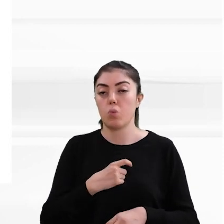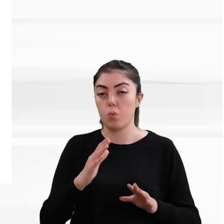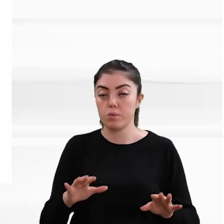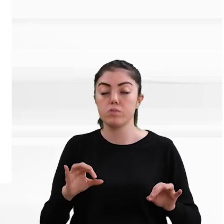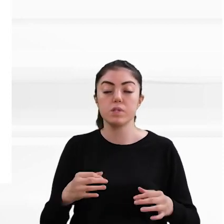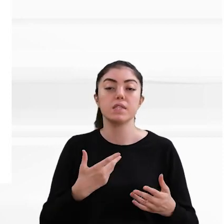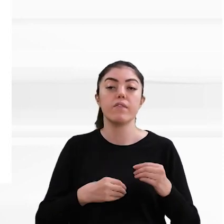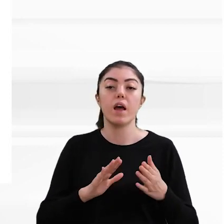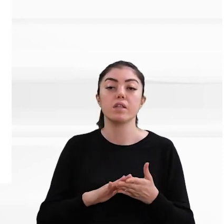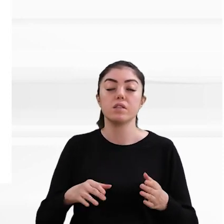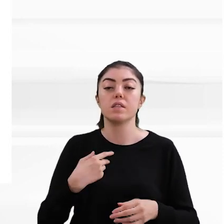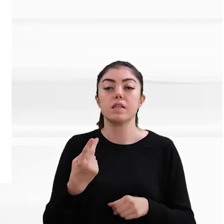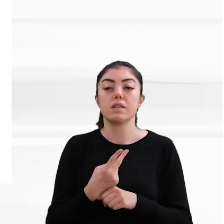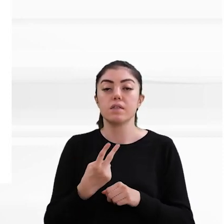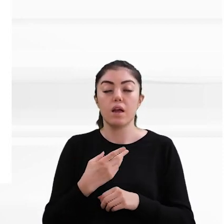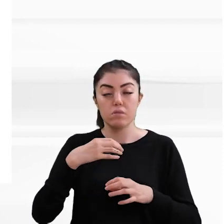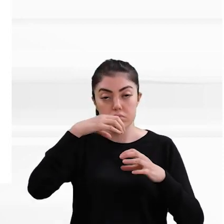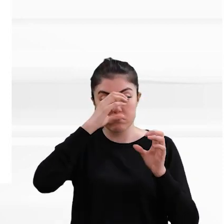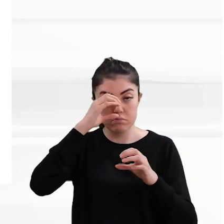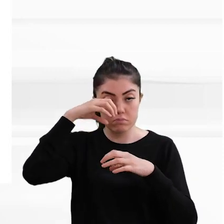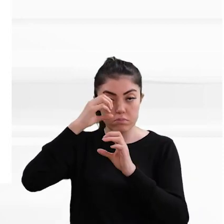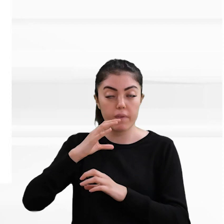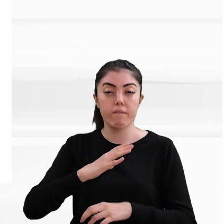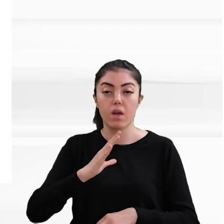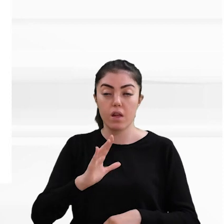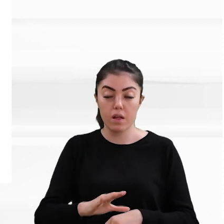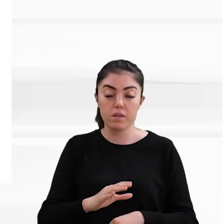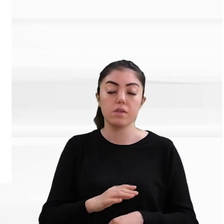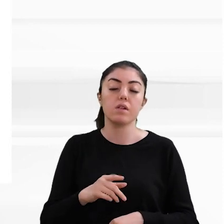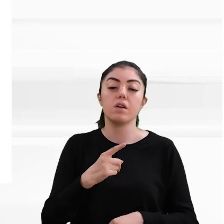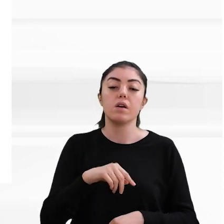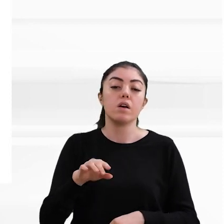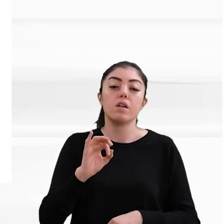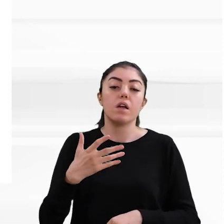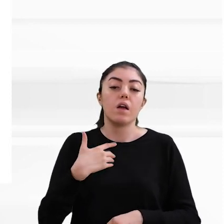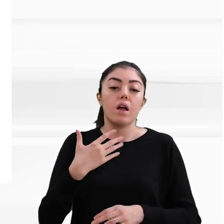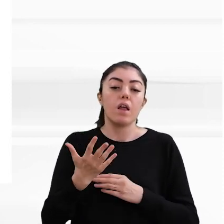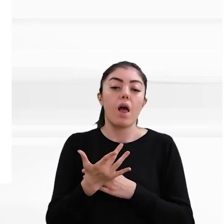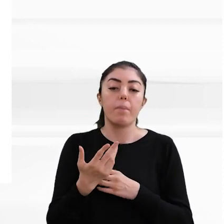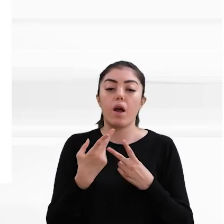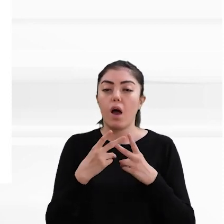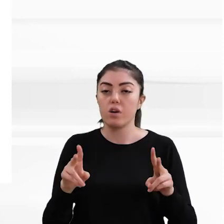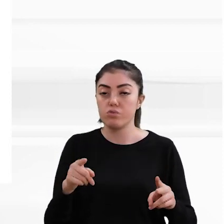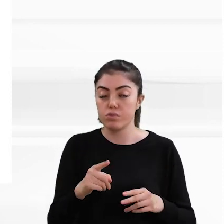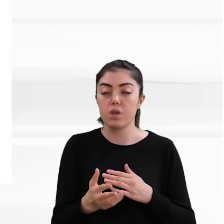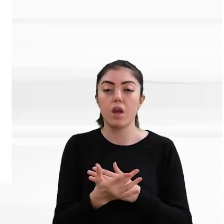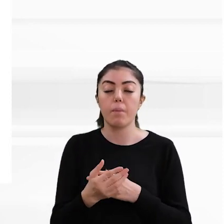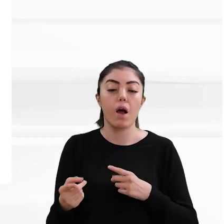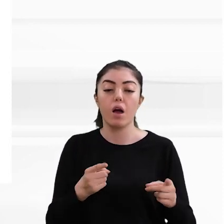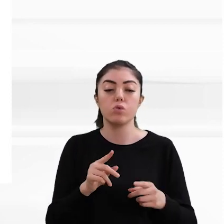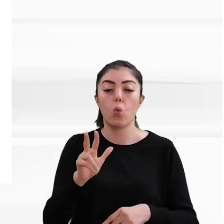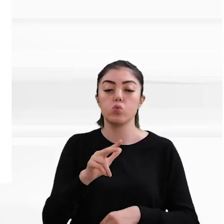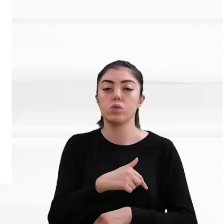aşağıdakilerden hangisi doğru olabilir? Sevgili öğrenciler, burada iki tane elektroskopumuz var ve elektroskoplarımızın